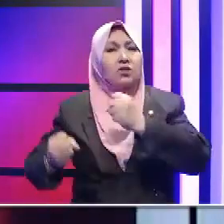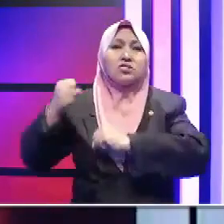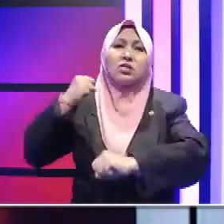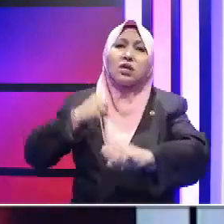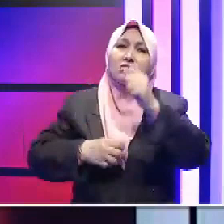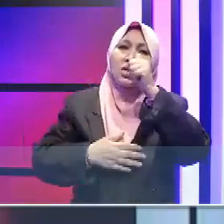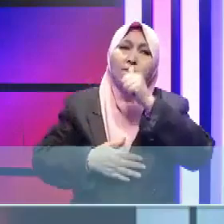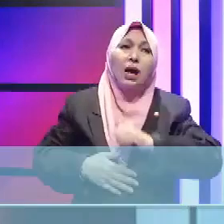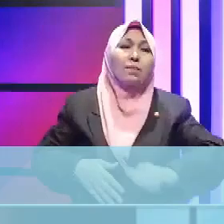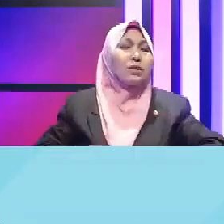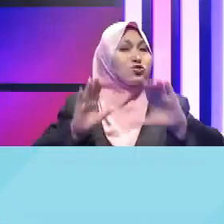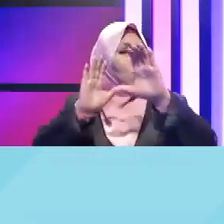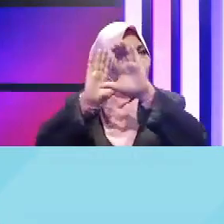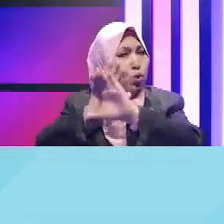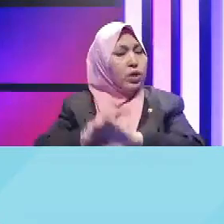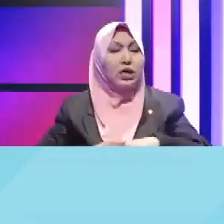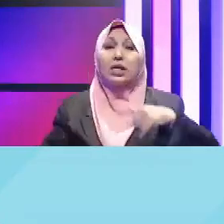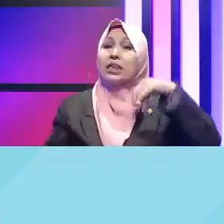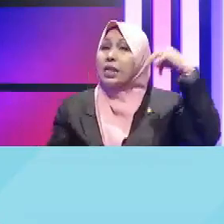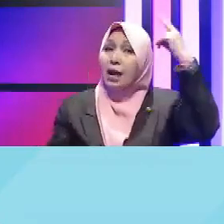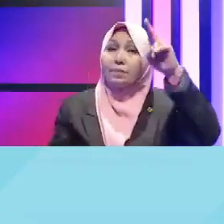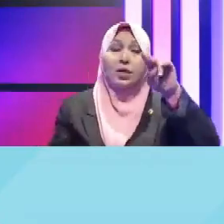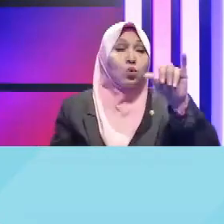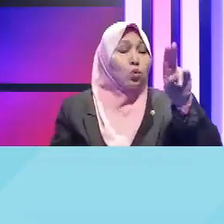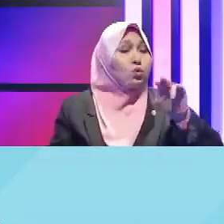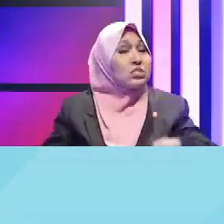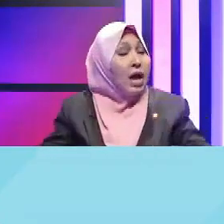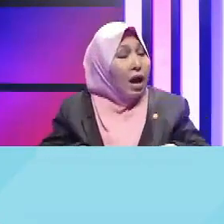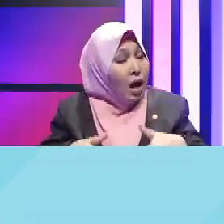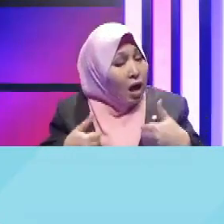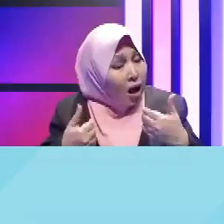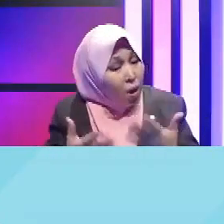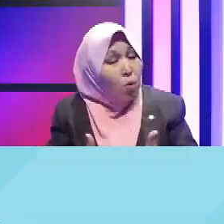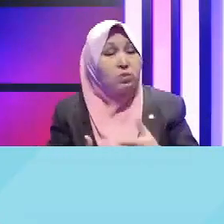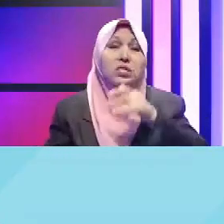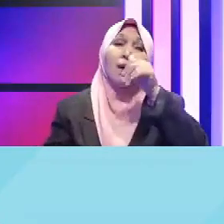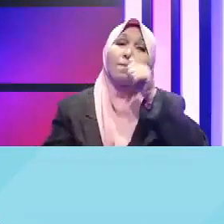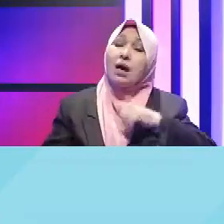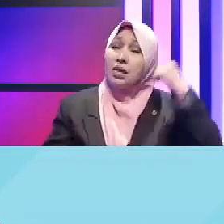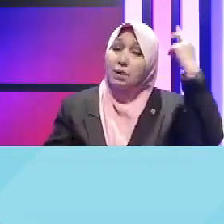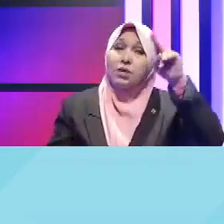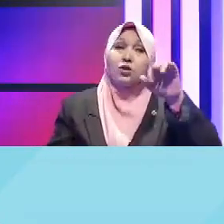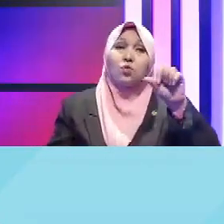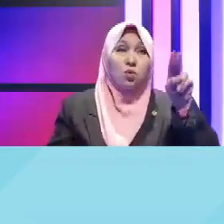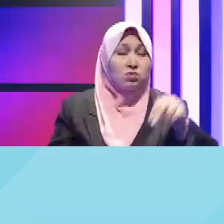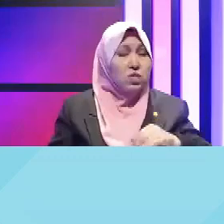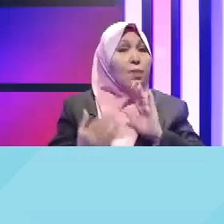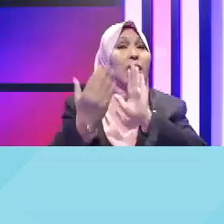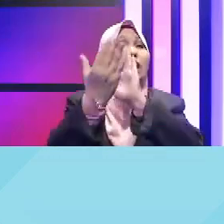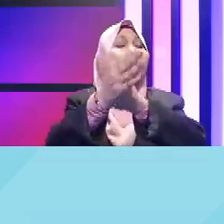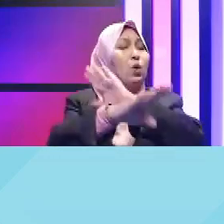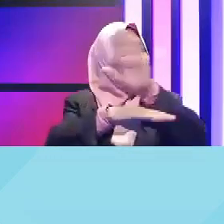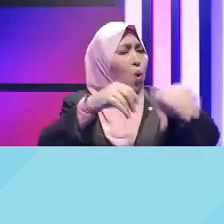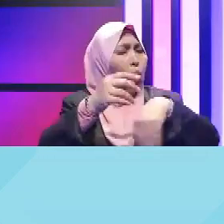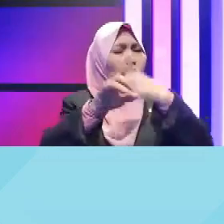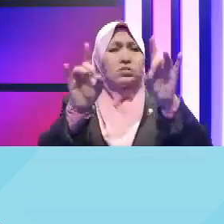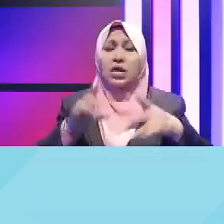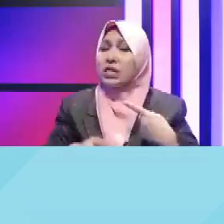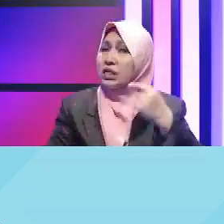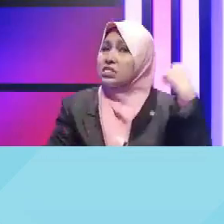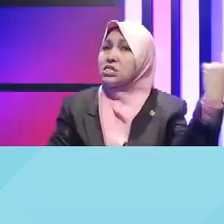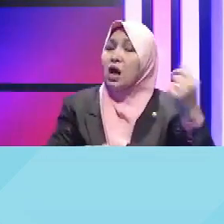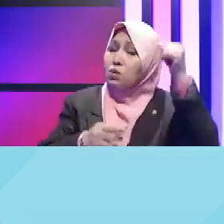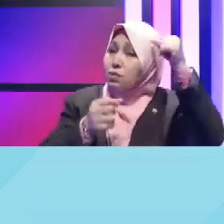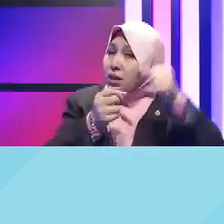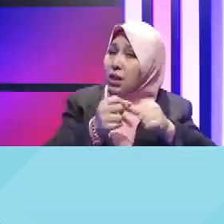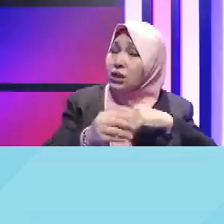mencontohi Nabi Yunus itu tadi Bagaimana kesabaran Nabi Yunus dalam menghadapi segala ujian Kemudian yang kedua kita sering diperingatkan